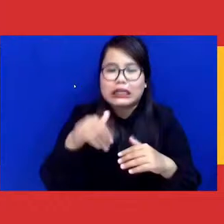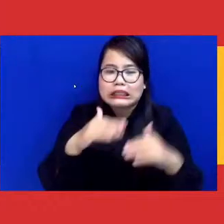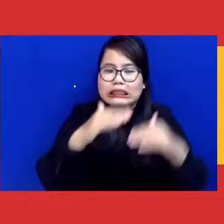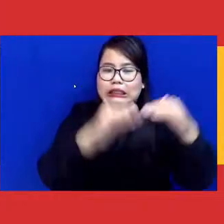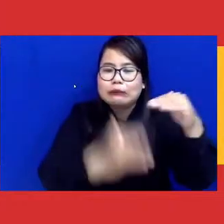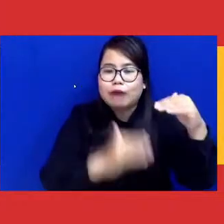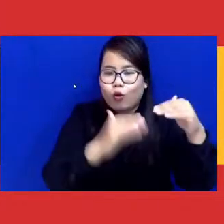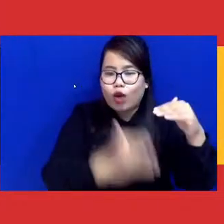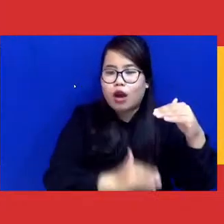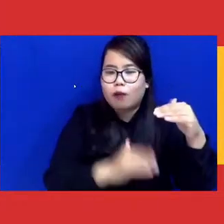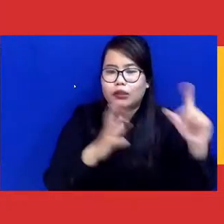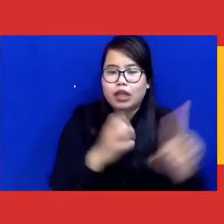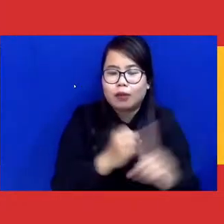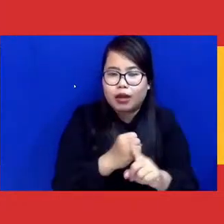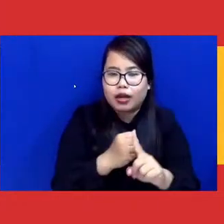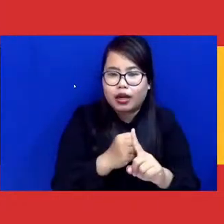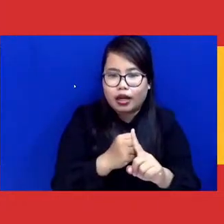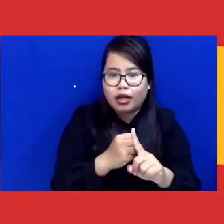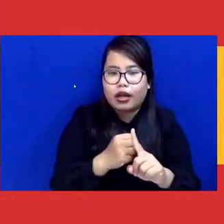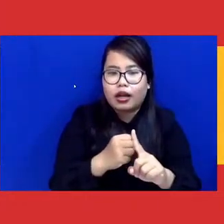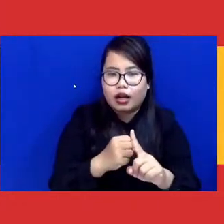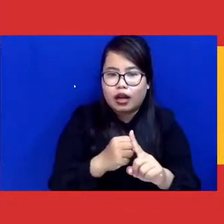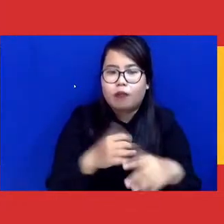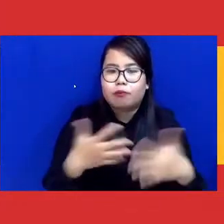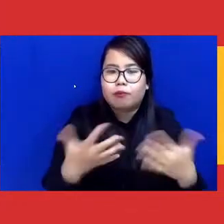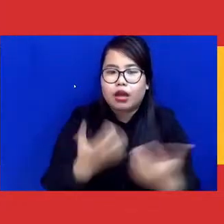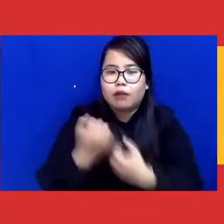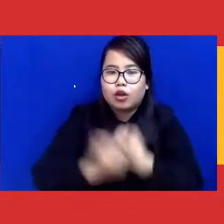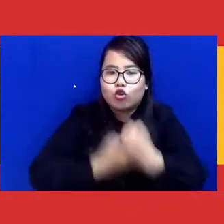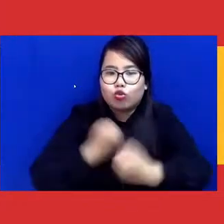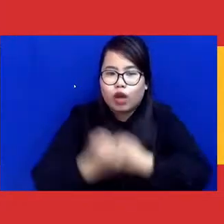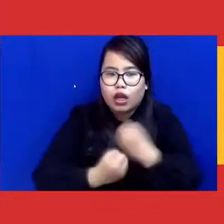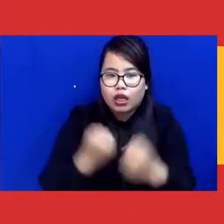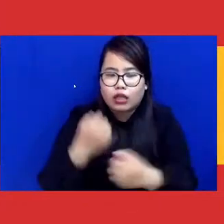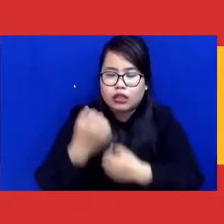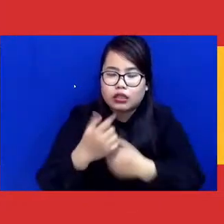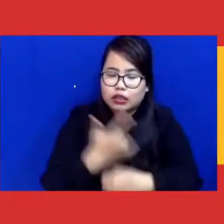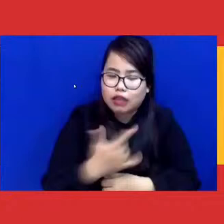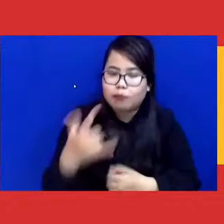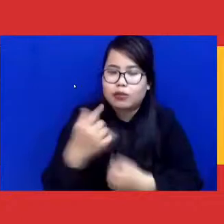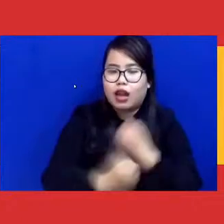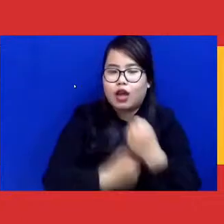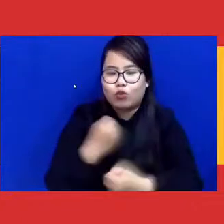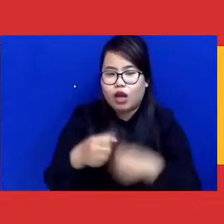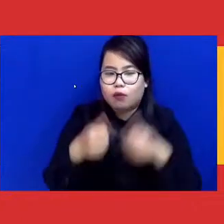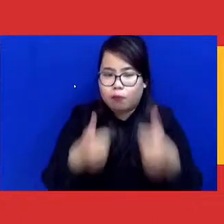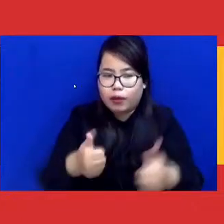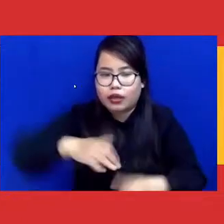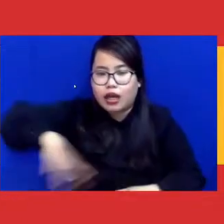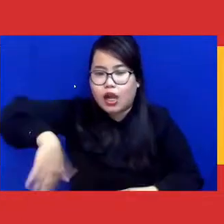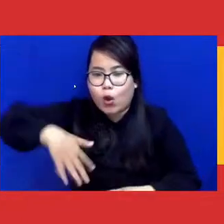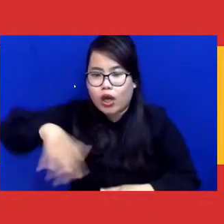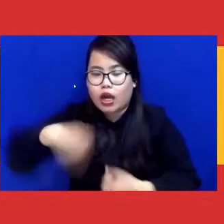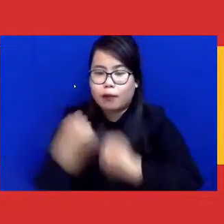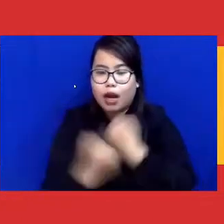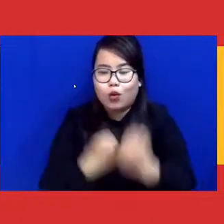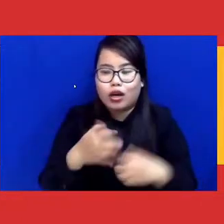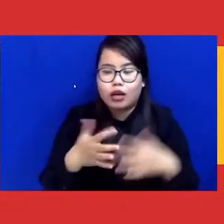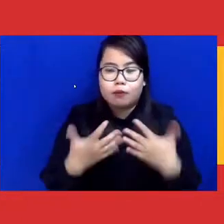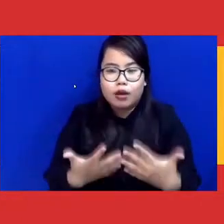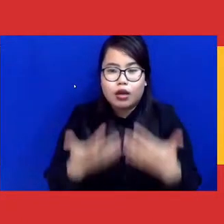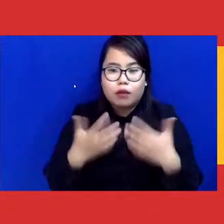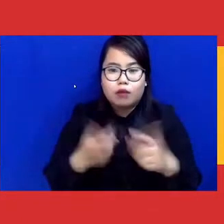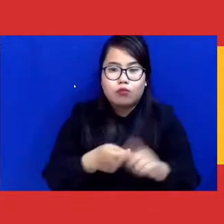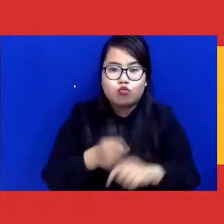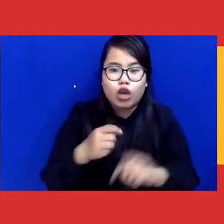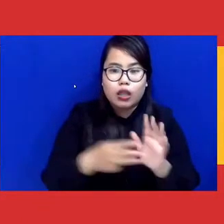atas capaian minimum belum boleh. Upaya harus dilakukan mulai dari keluarga. Kita lakukan bagaimana